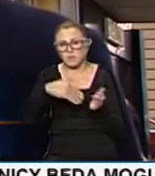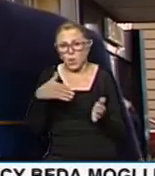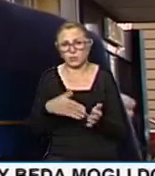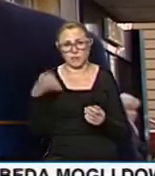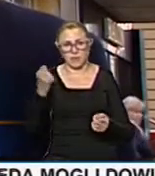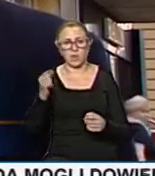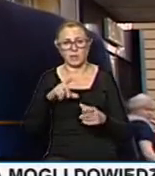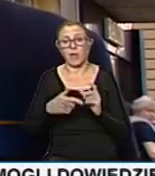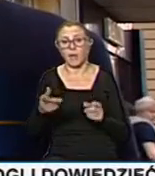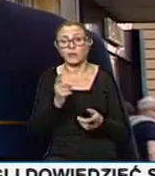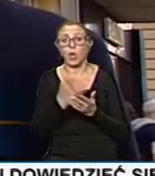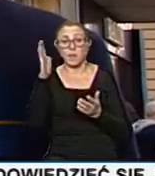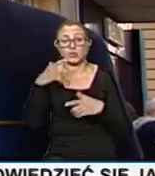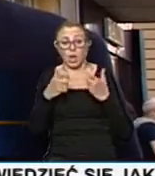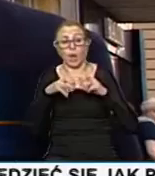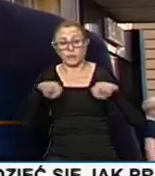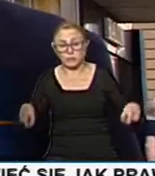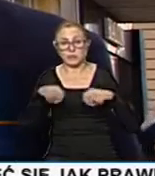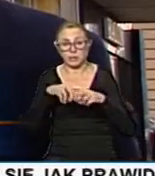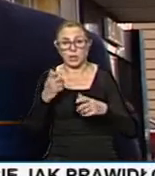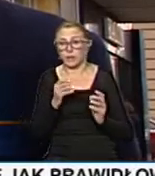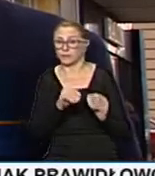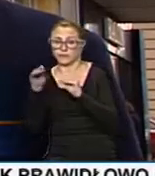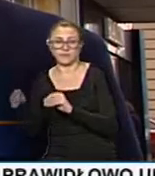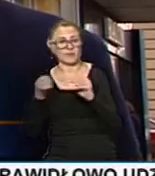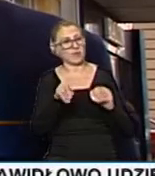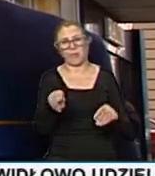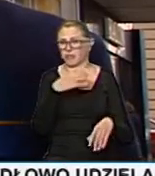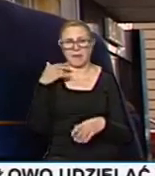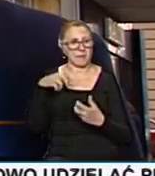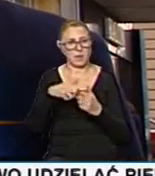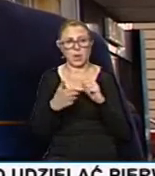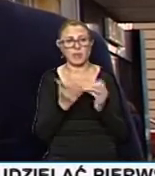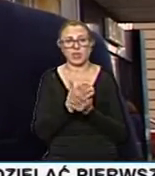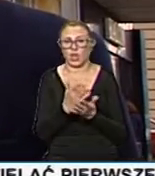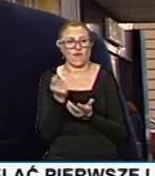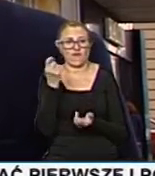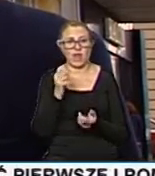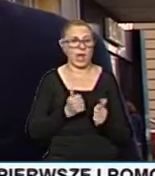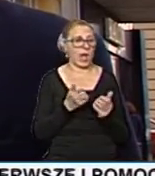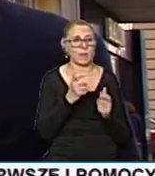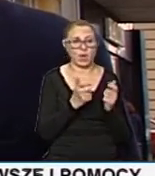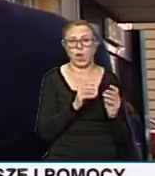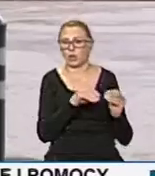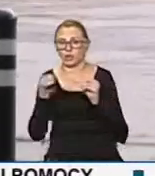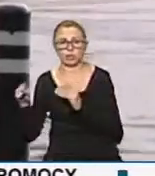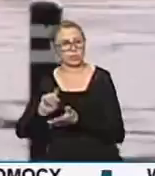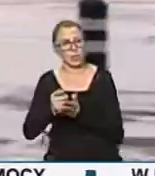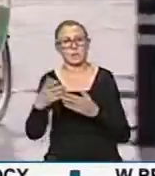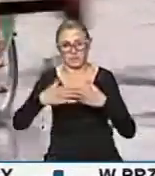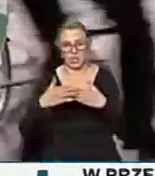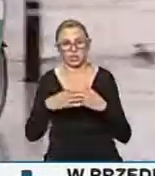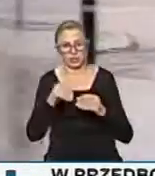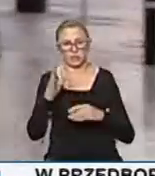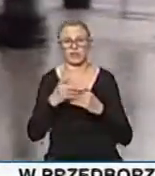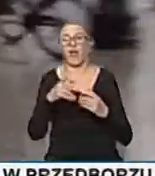potrzebna, a sam demontaż czy przeniesienie takiej stacji naprawdę nie jest problemem. Wystarczy chwila, żeby znalazła się w innym miejscu w pobliżu.